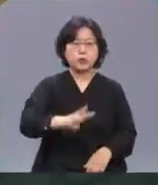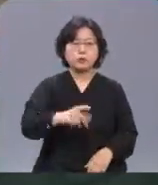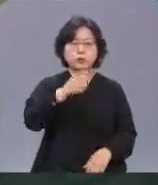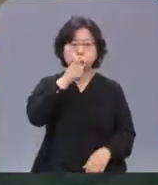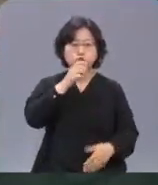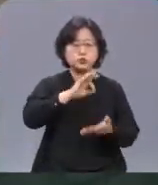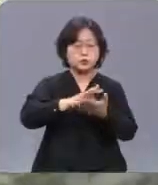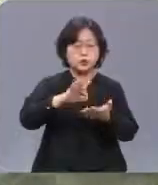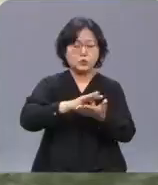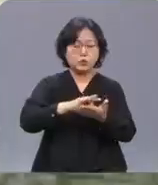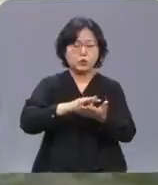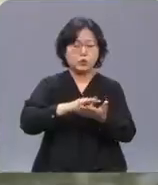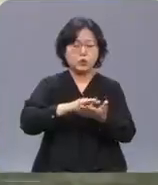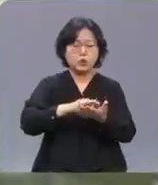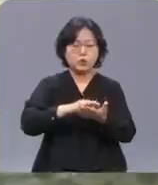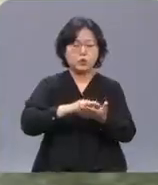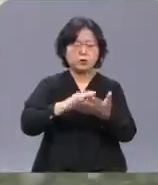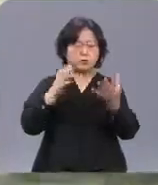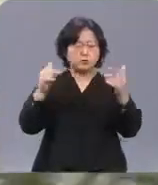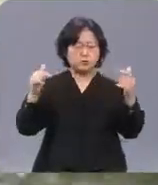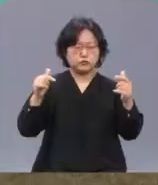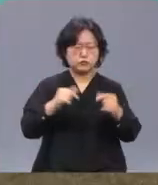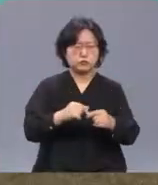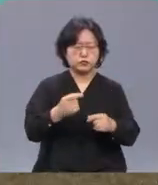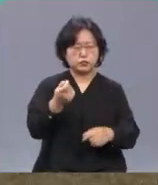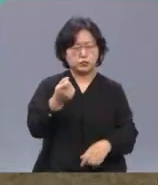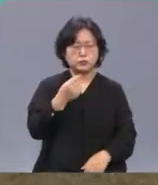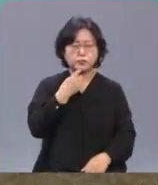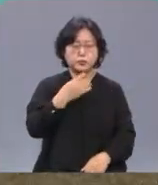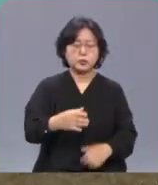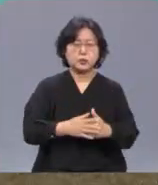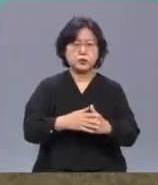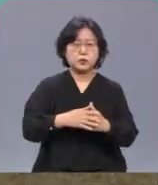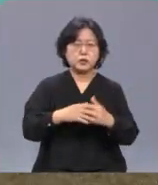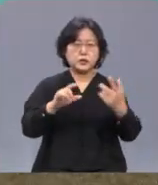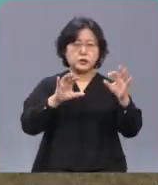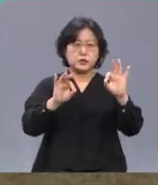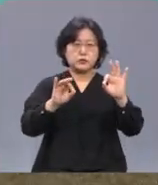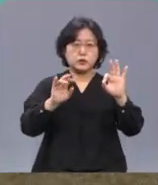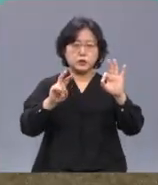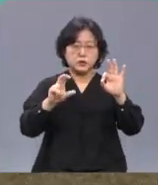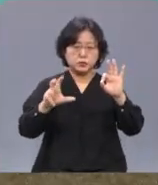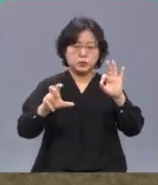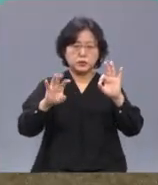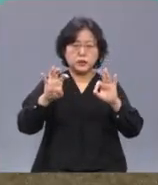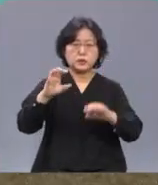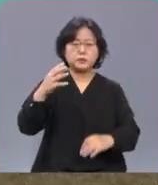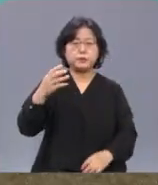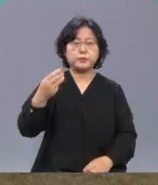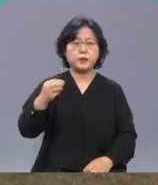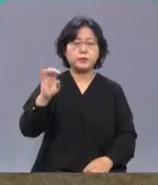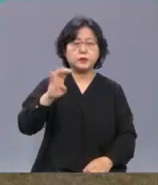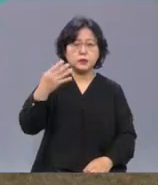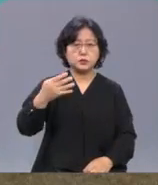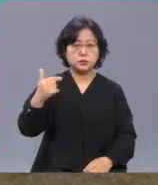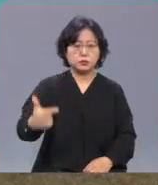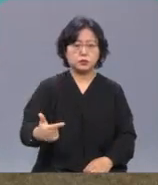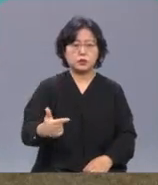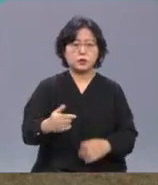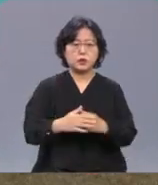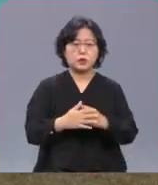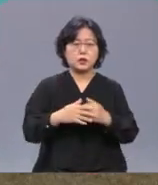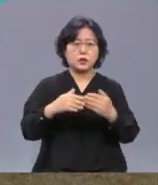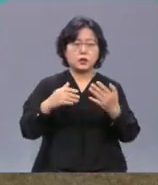수돗물 공급량은 크게 줄지 않고 있습니다. 지난달 25일 공급량이 48만 4천 톤, 4주 후인